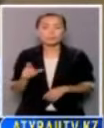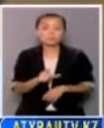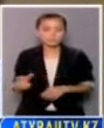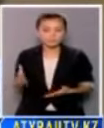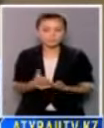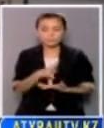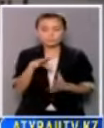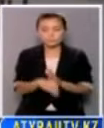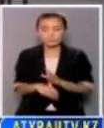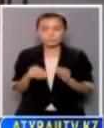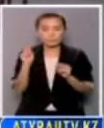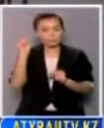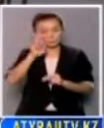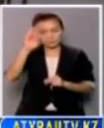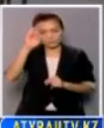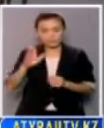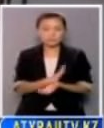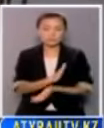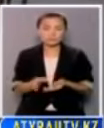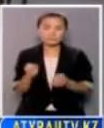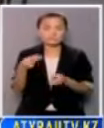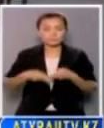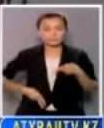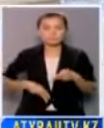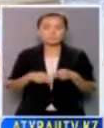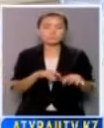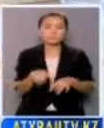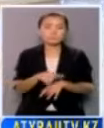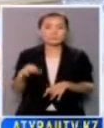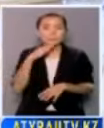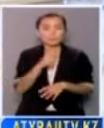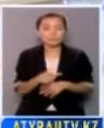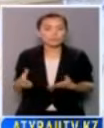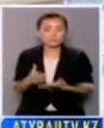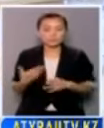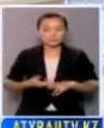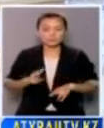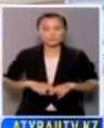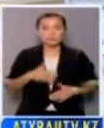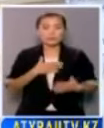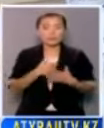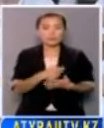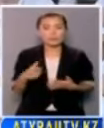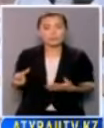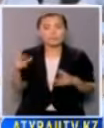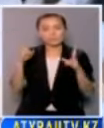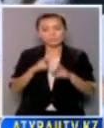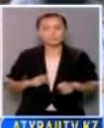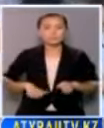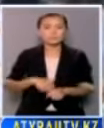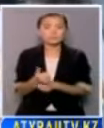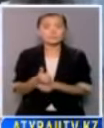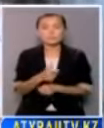жақындады. Оның ішінде оқуын мемлекеттік грантпен тәмамдап, сандалып жүргендері де баршылық. Осы ретте қоғам белсенділері, сарапшылар ең